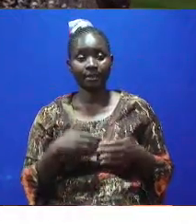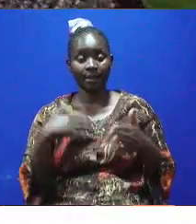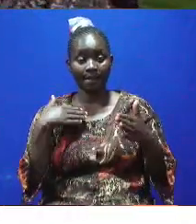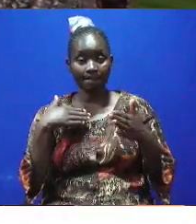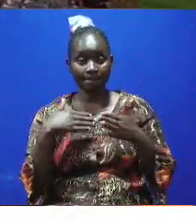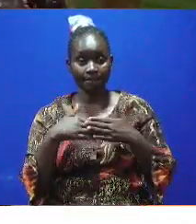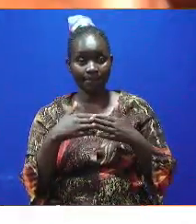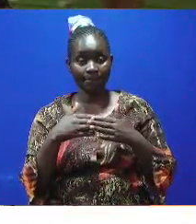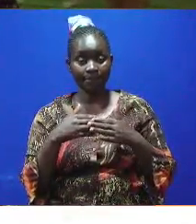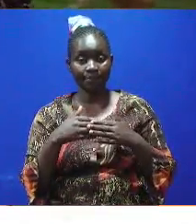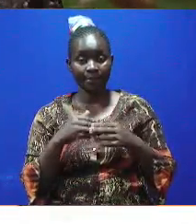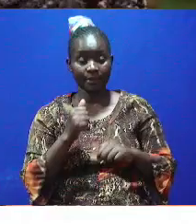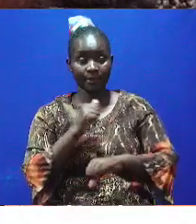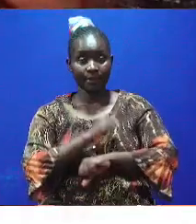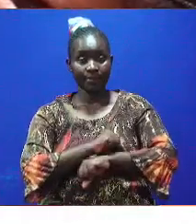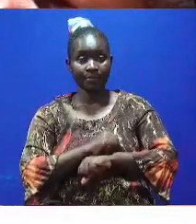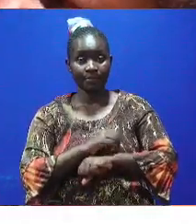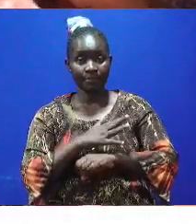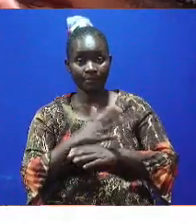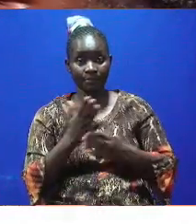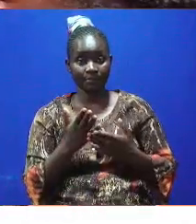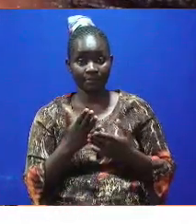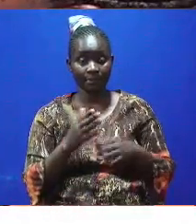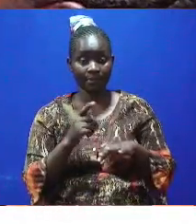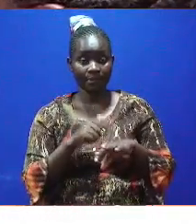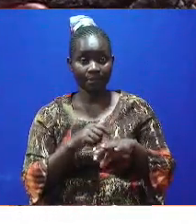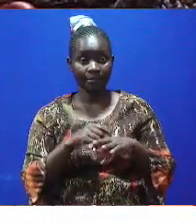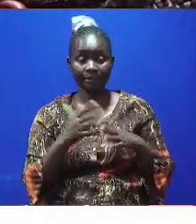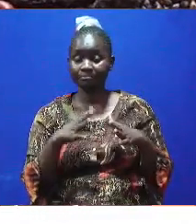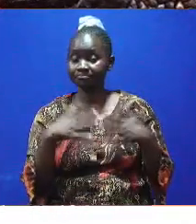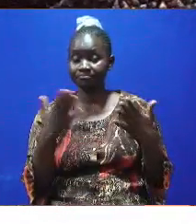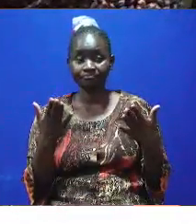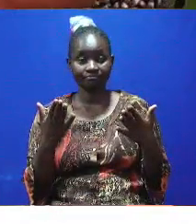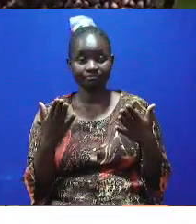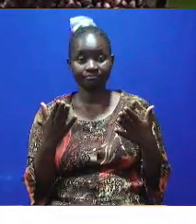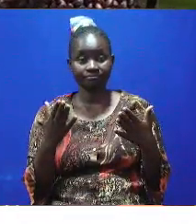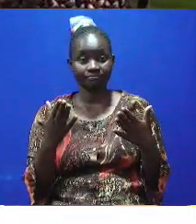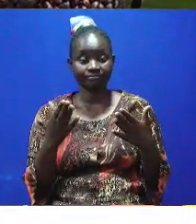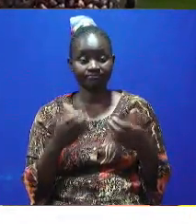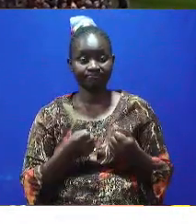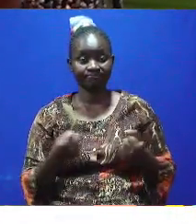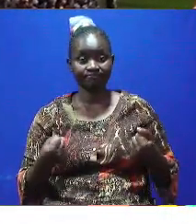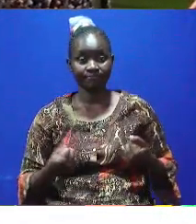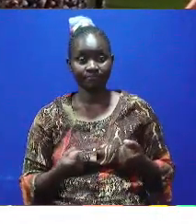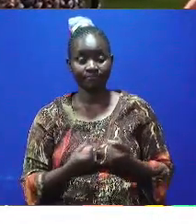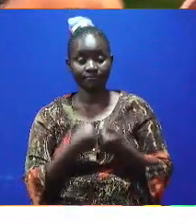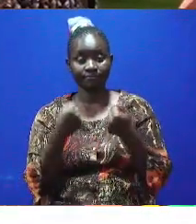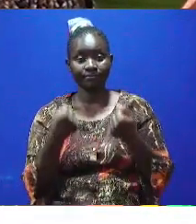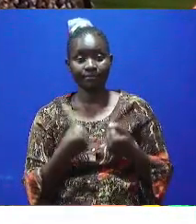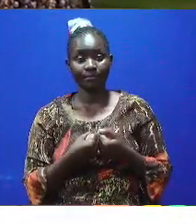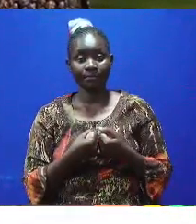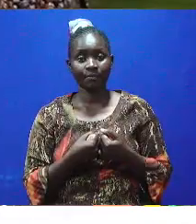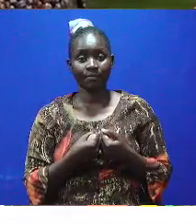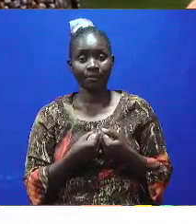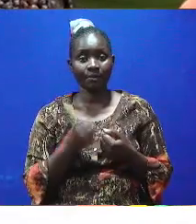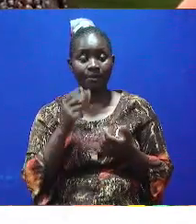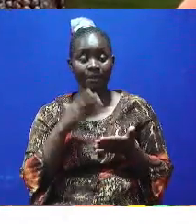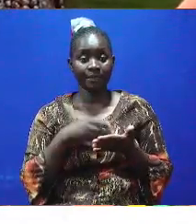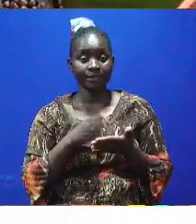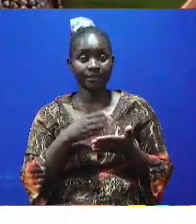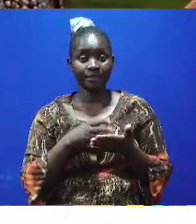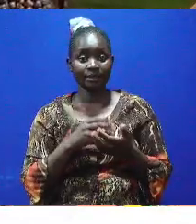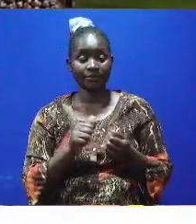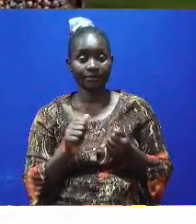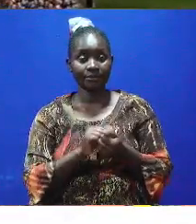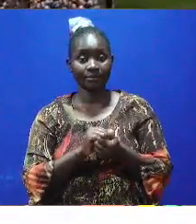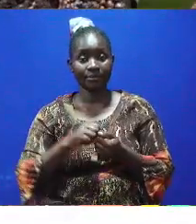shule hapa gari ilitokeleza sijui saa ngapi. Kwanza kabisa iligonga hizi vibanda tunauzia ikaribu ile tamba